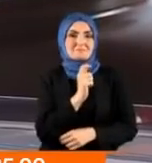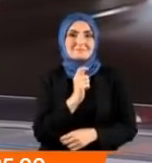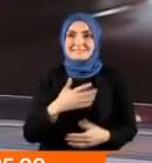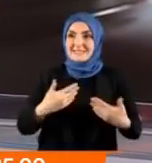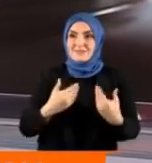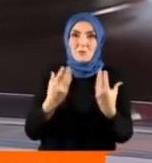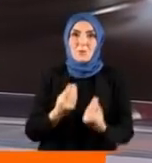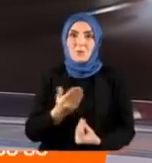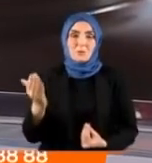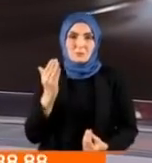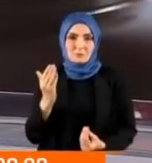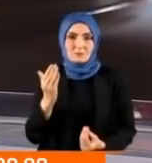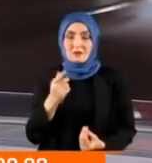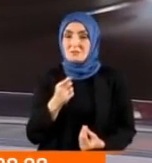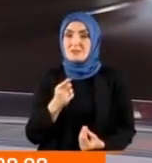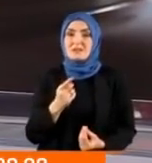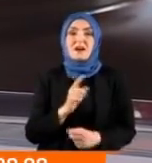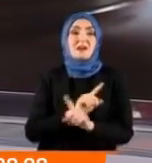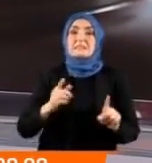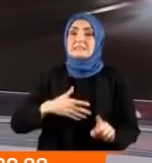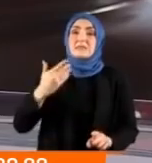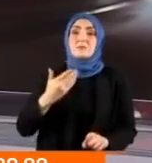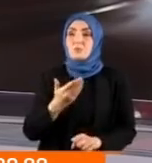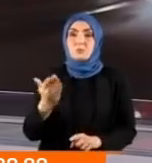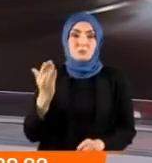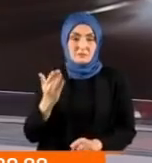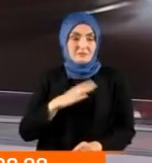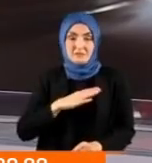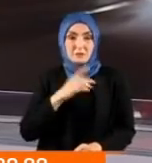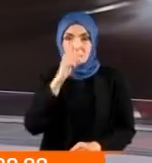var. Kim mi onlar? Boşandığı eşlerinden nafaka alanlar.